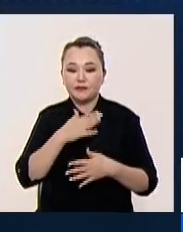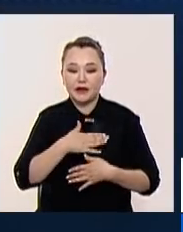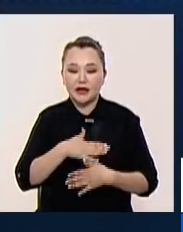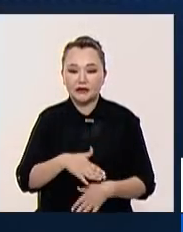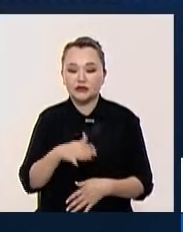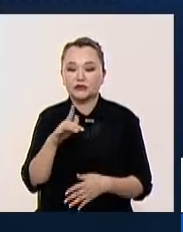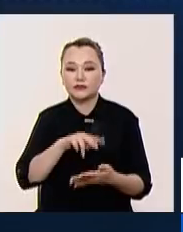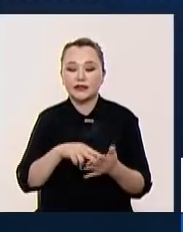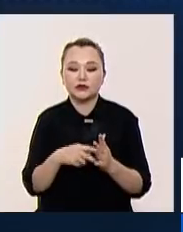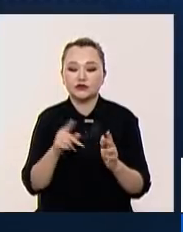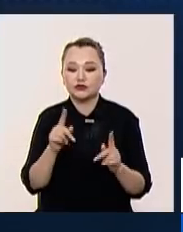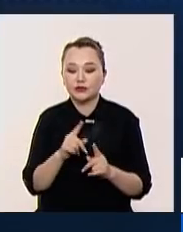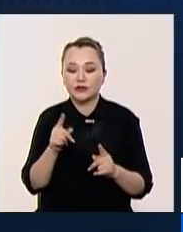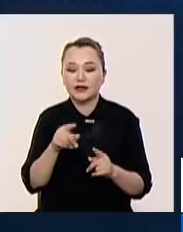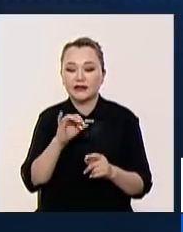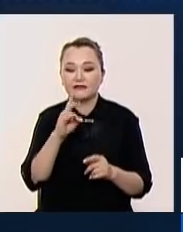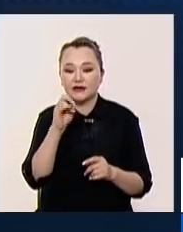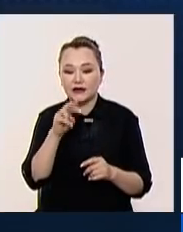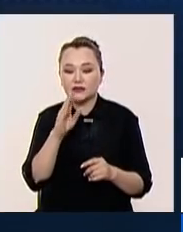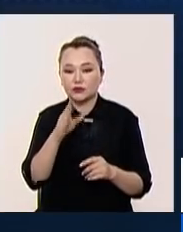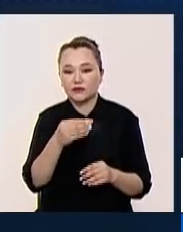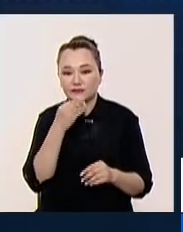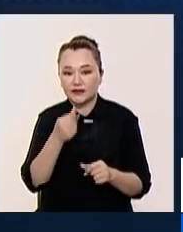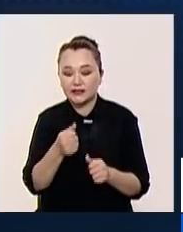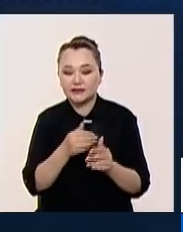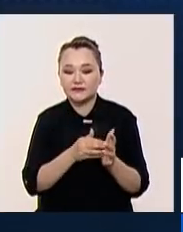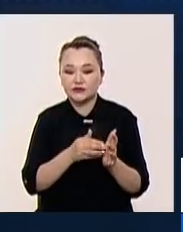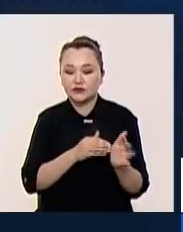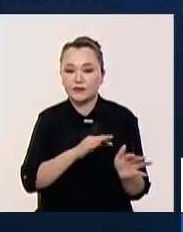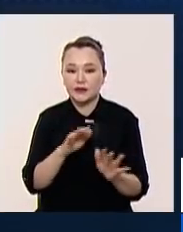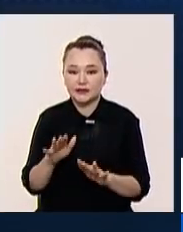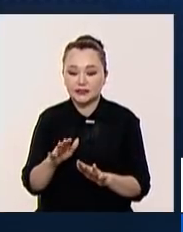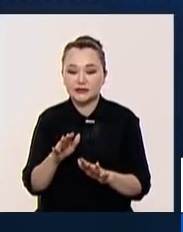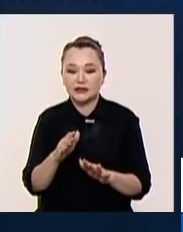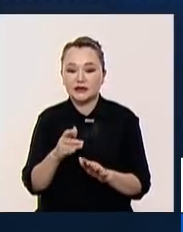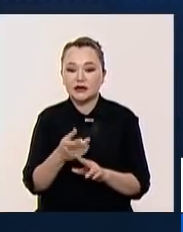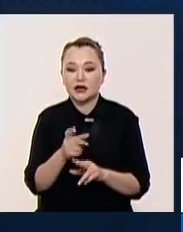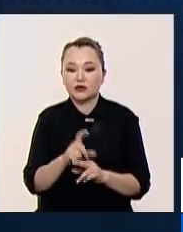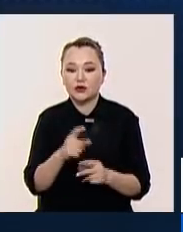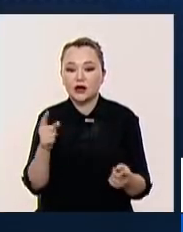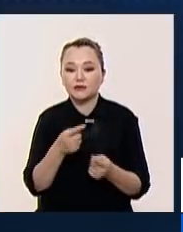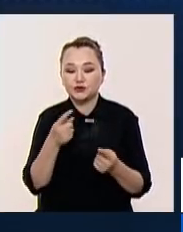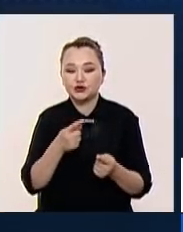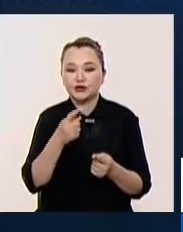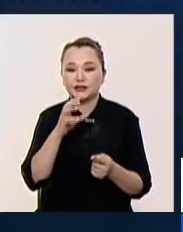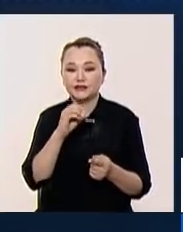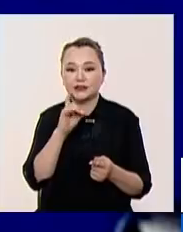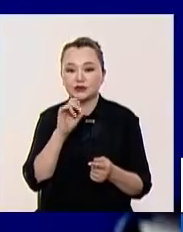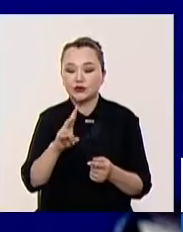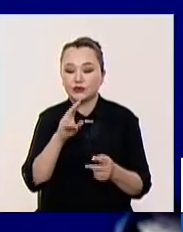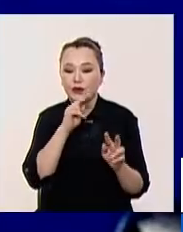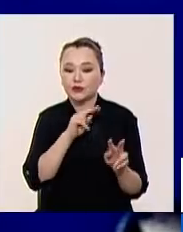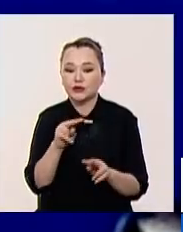в том плане, что на темпы инфляции будет влиять дефляционные процессы, которые обычно сезонно наблюдаются